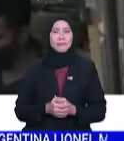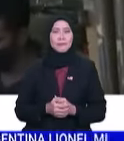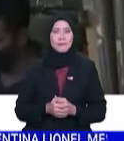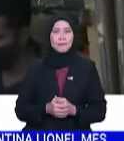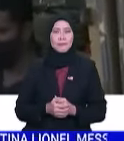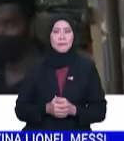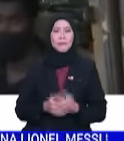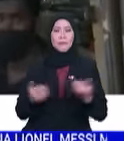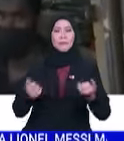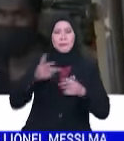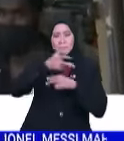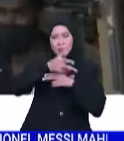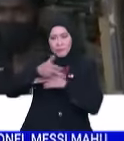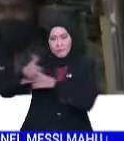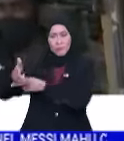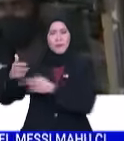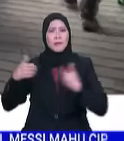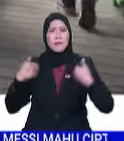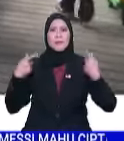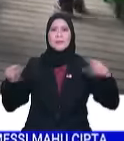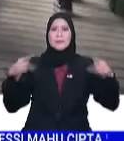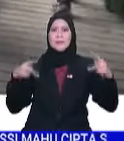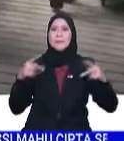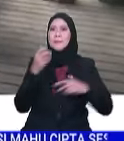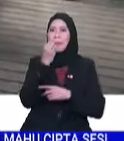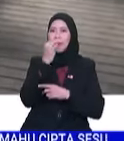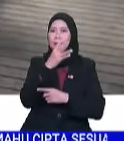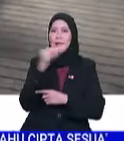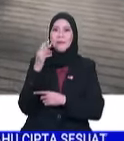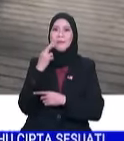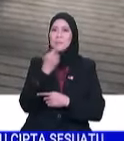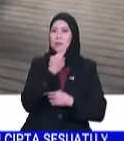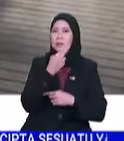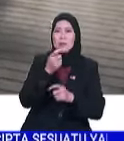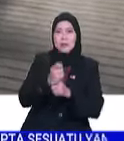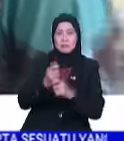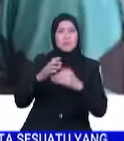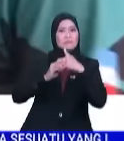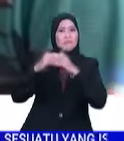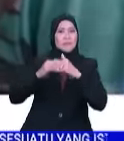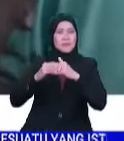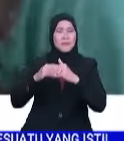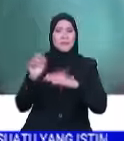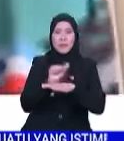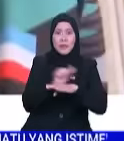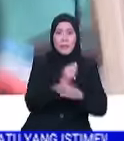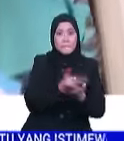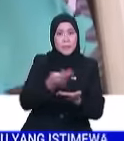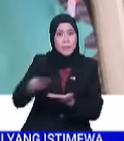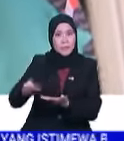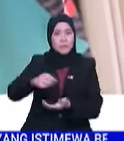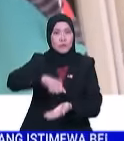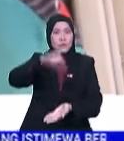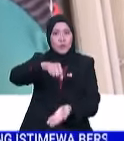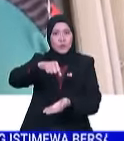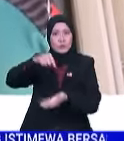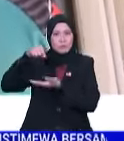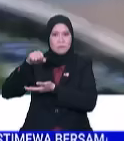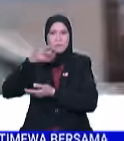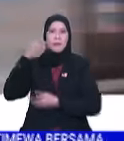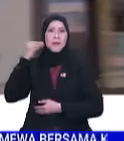Bagaimanapun, tinjauan mendapati kebanyakan premis kedai makan dan restoran kekal selesa dengan amalan beli, bungkus dan